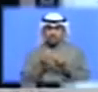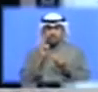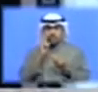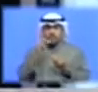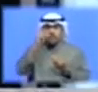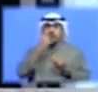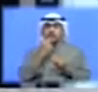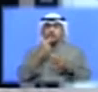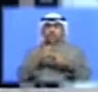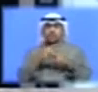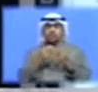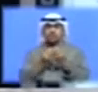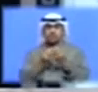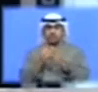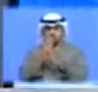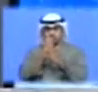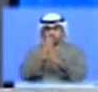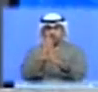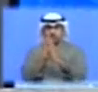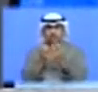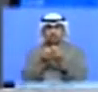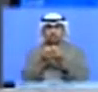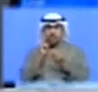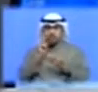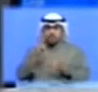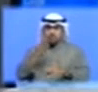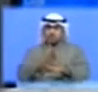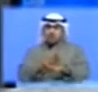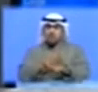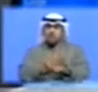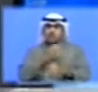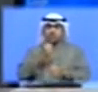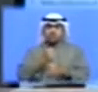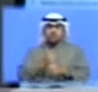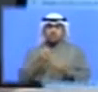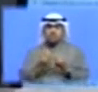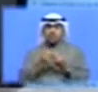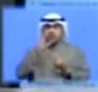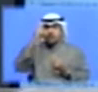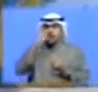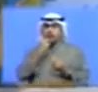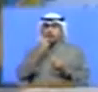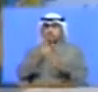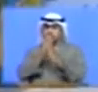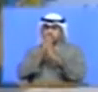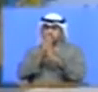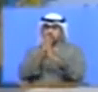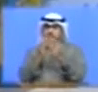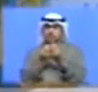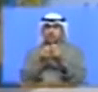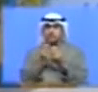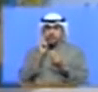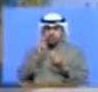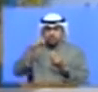الأحمر الكويتي دعما لهم ولجهودهم المضنية ودعما لجمعية الهلال الأحمر الكويتي الذي لا يختلف